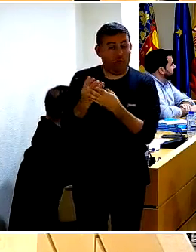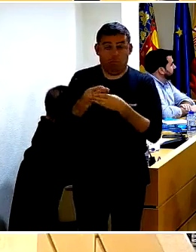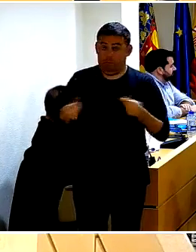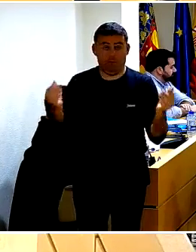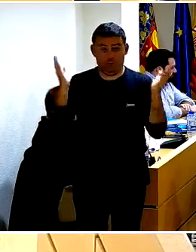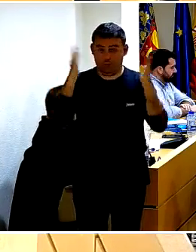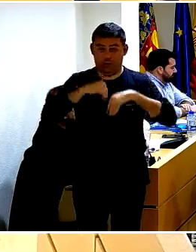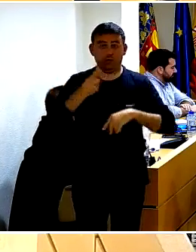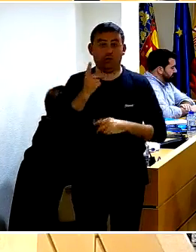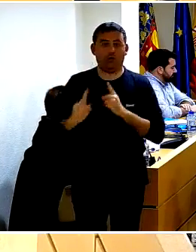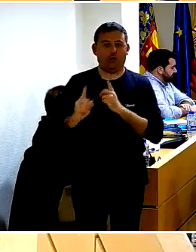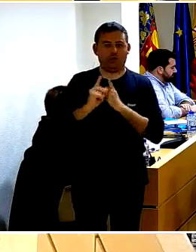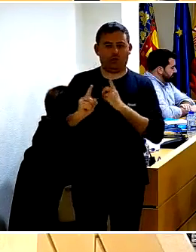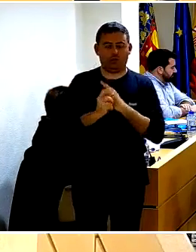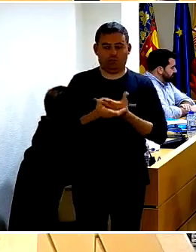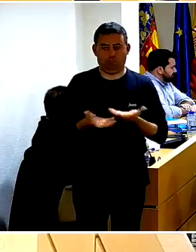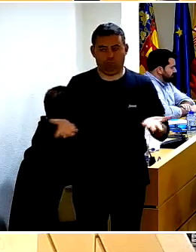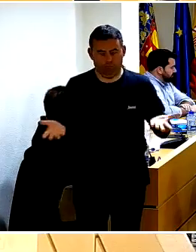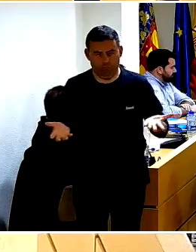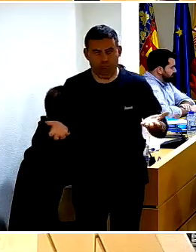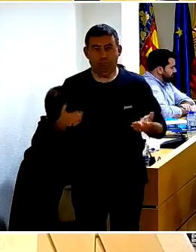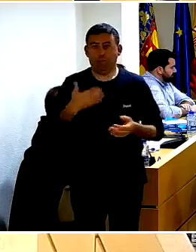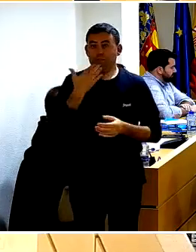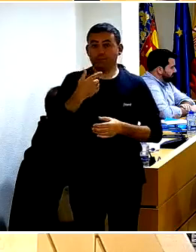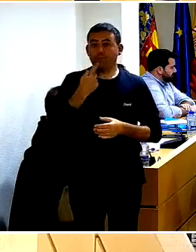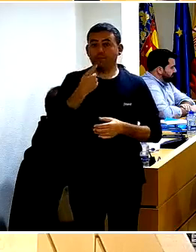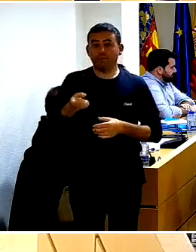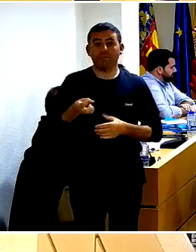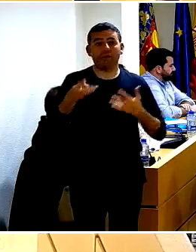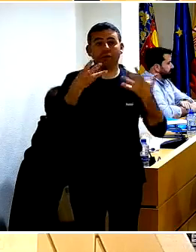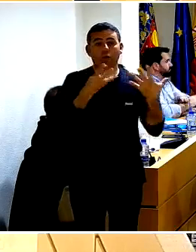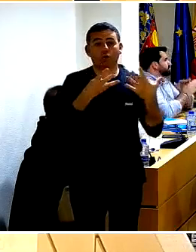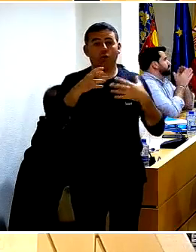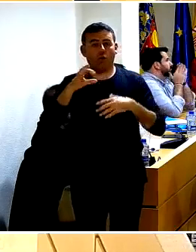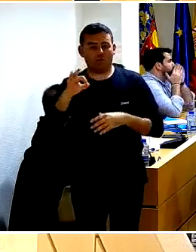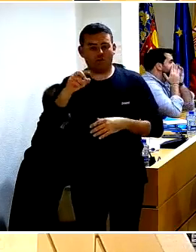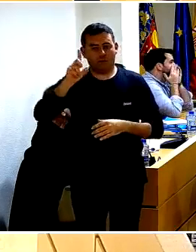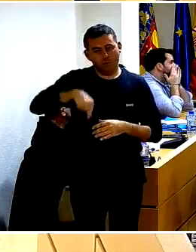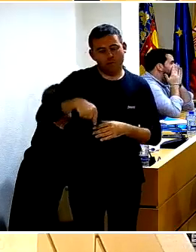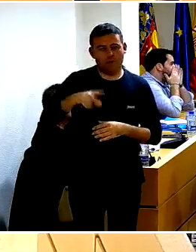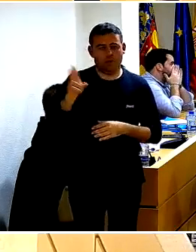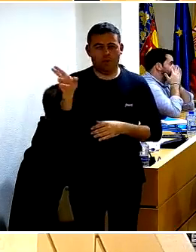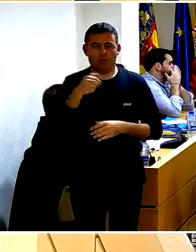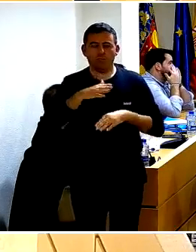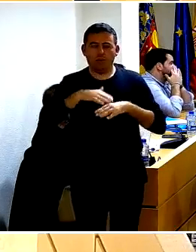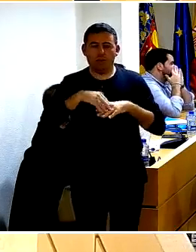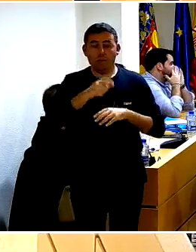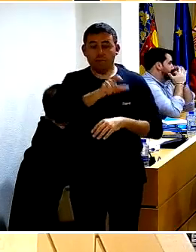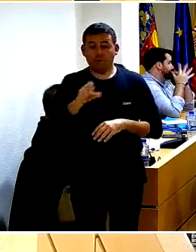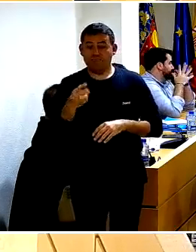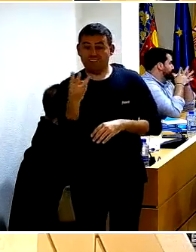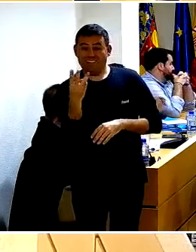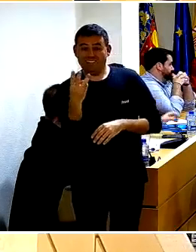vostè diga que se van a dedicar 80.000 euros per a tres persones eventuals, dos periodistes i una